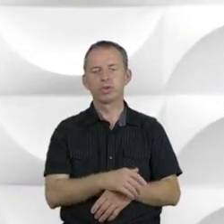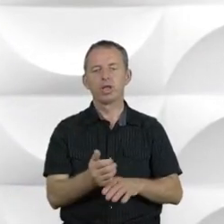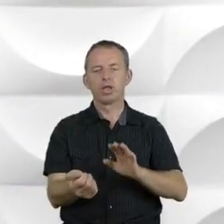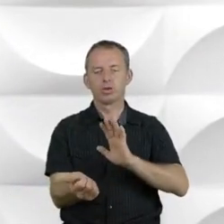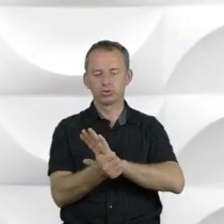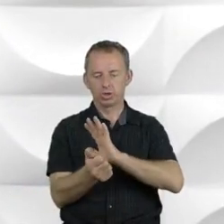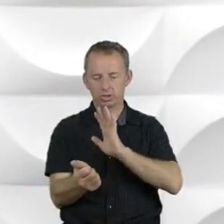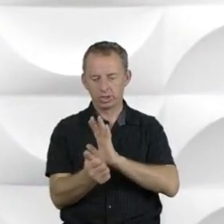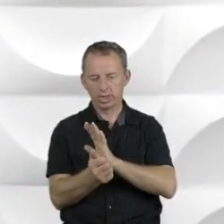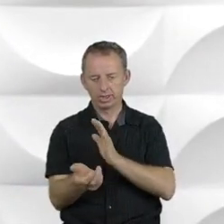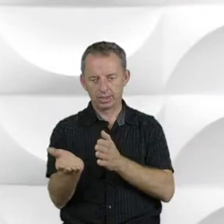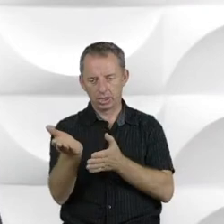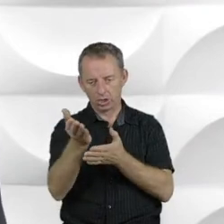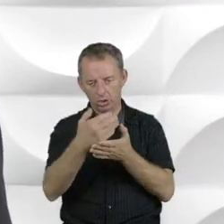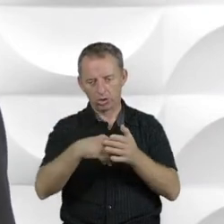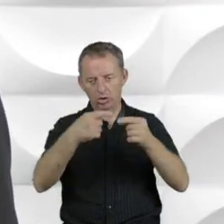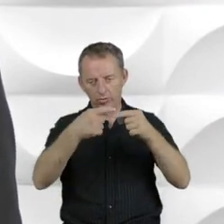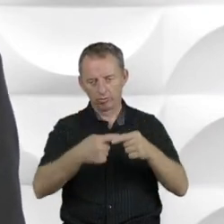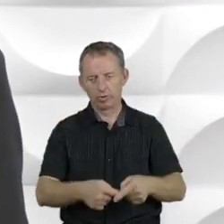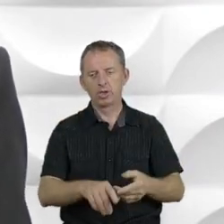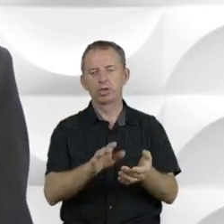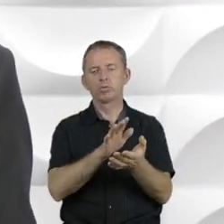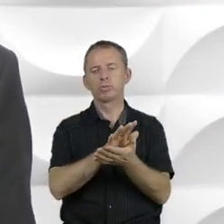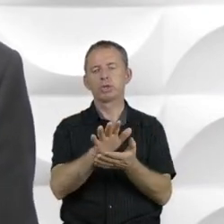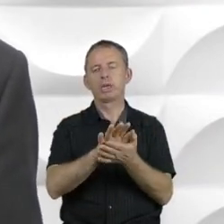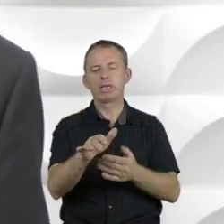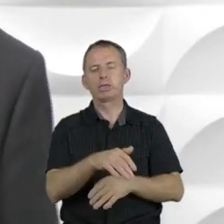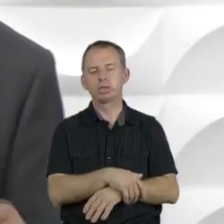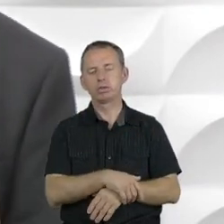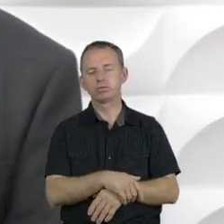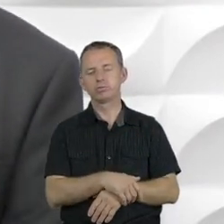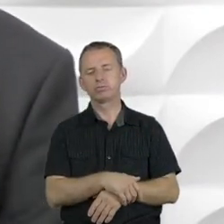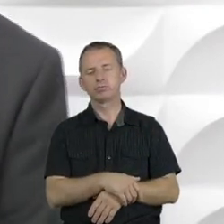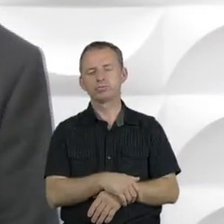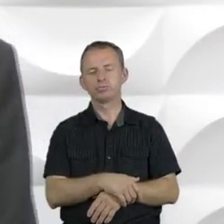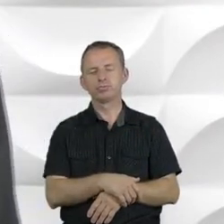16 rozdział i wiersz 15.